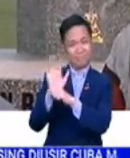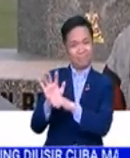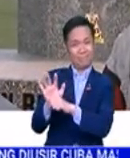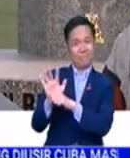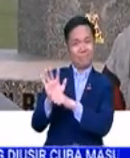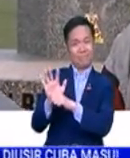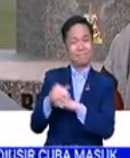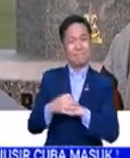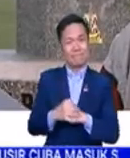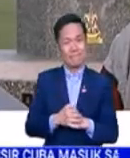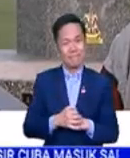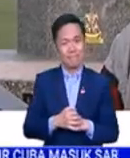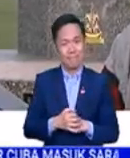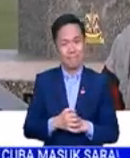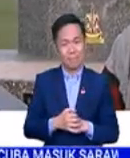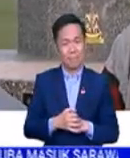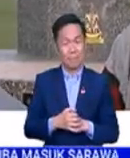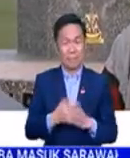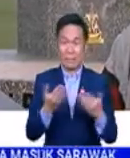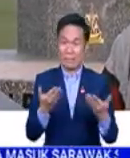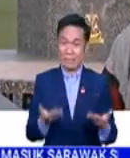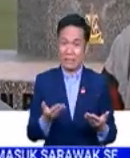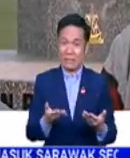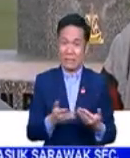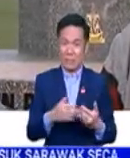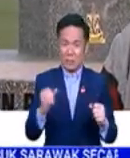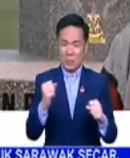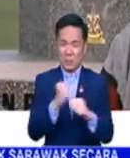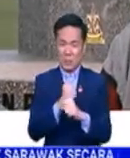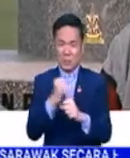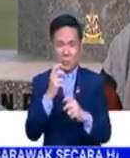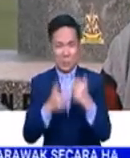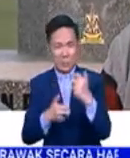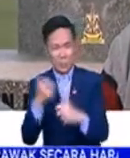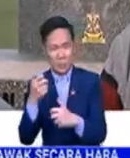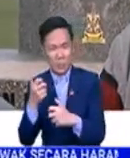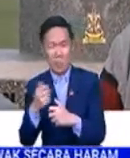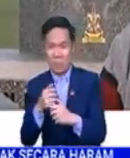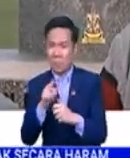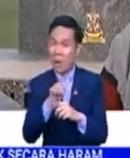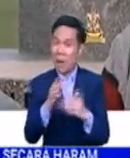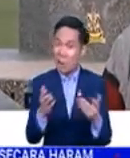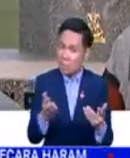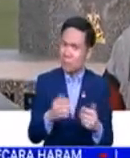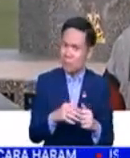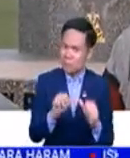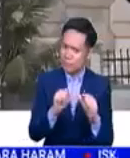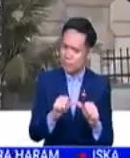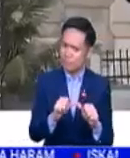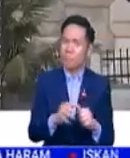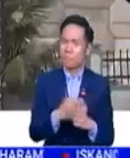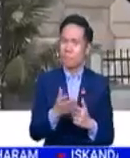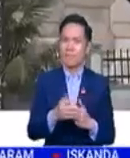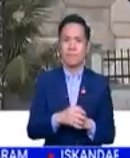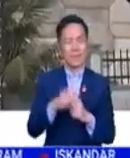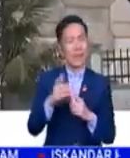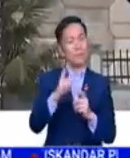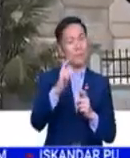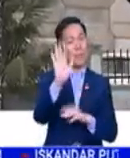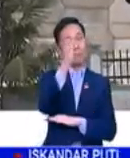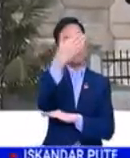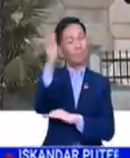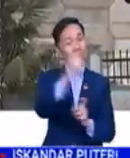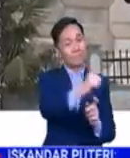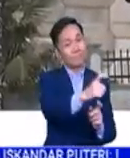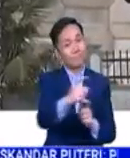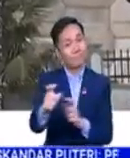pandemik COVID-19 dengan suasana yang agak mencabar kepada kita semua. Amri berkata pengedaran jalur gemilang